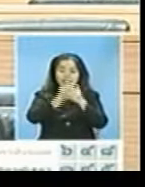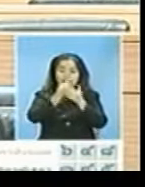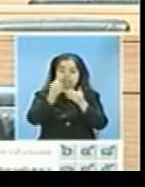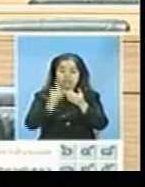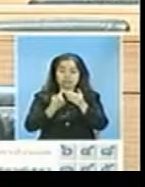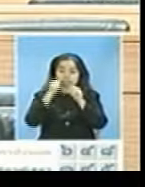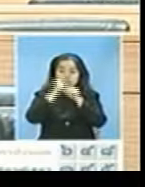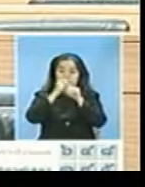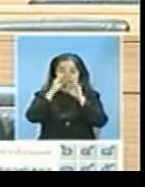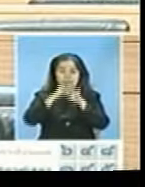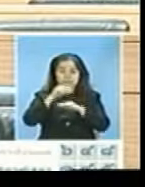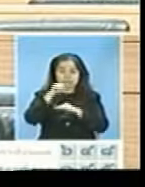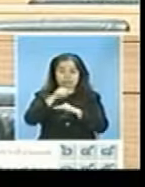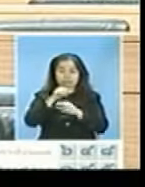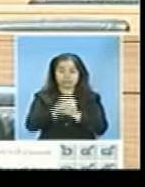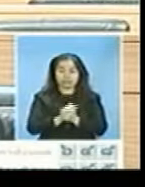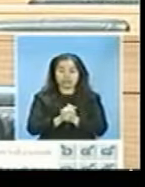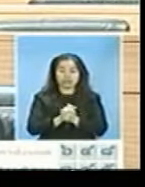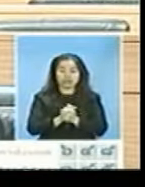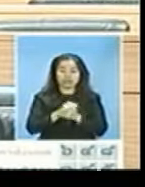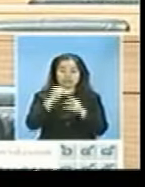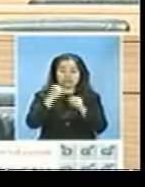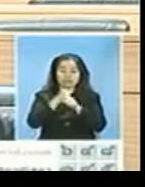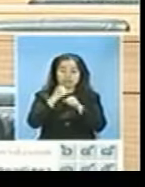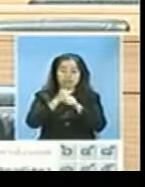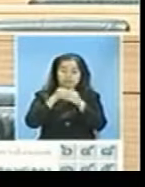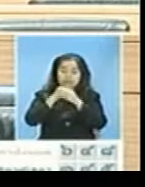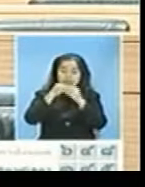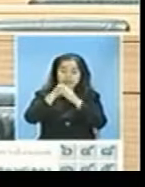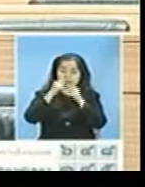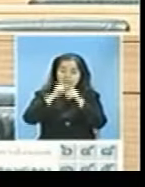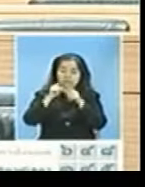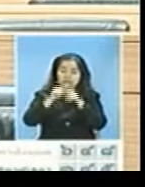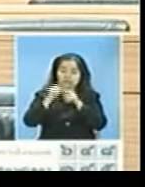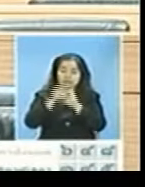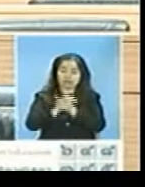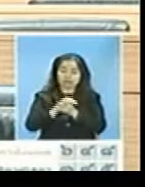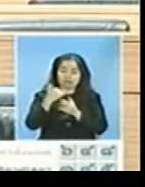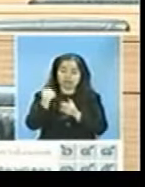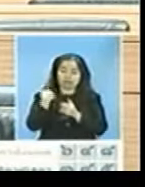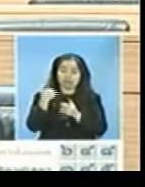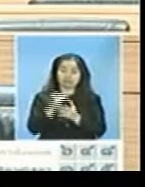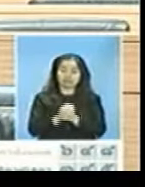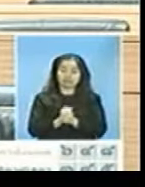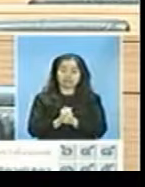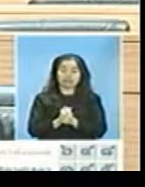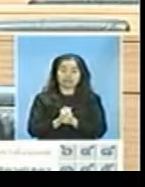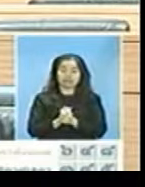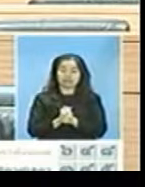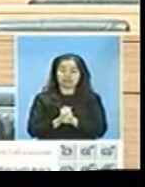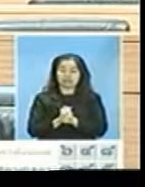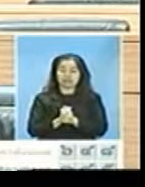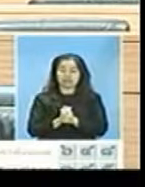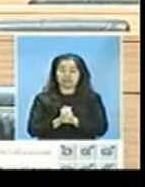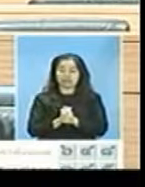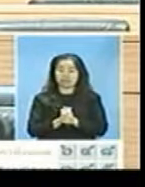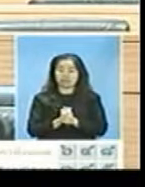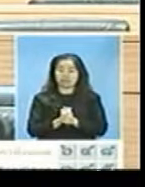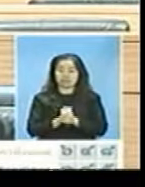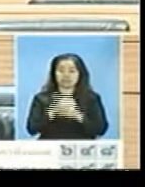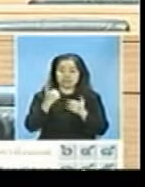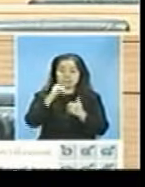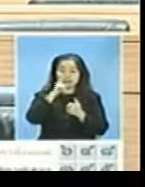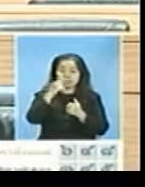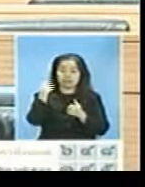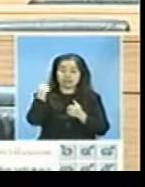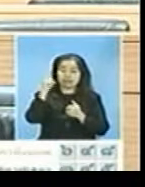ณะแบบนี้และเข้ามาต่อสู้กันในสภาร่างรัฐธรรมนูญเพื่อบัญญัติกฎหมายสูงสุดของประเทศผมถามว่า